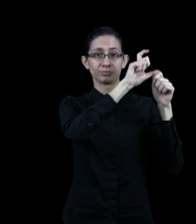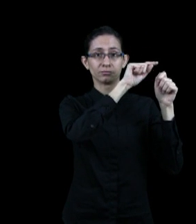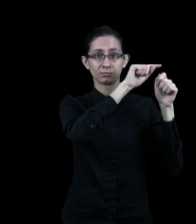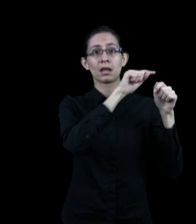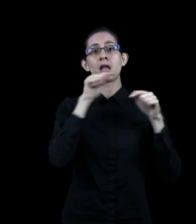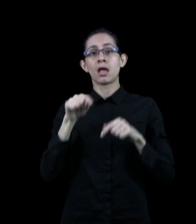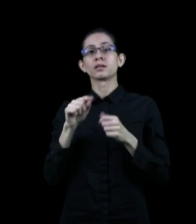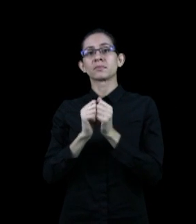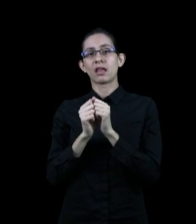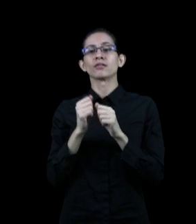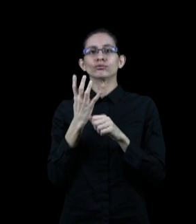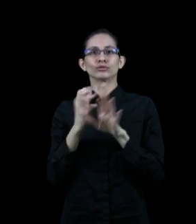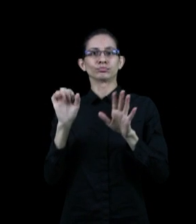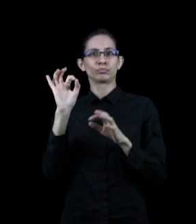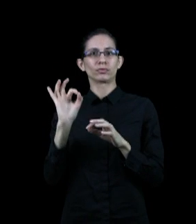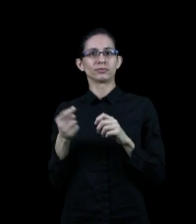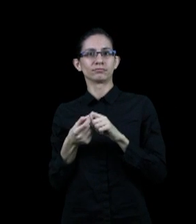46%.